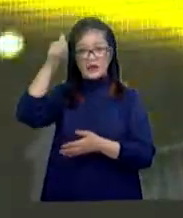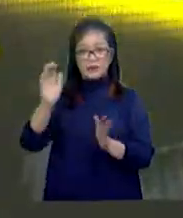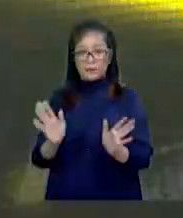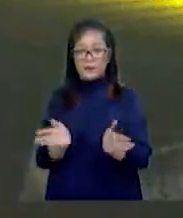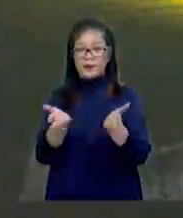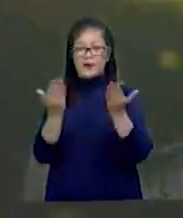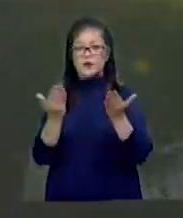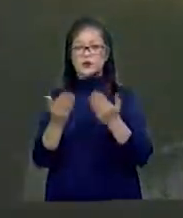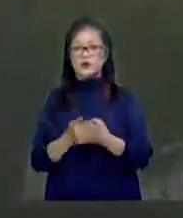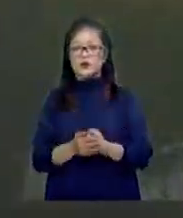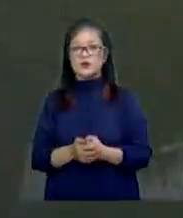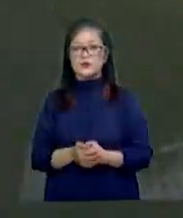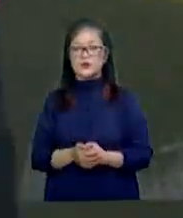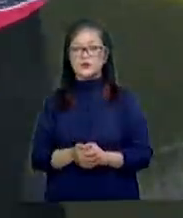Initiative.